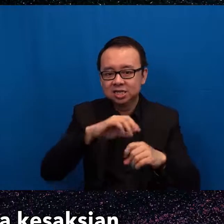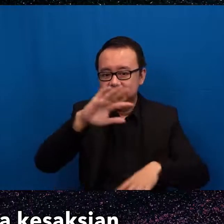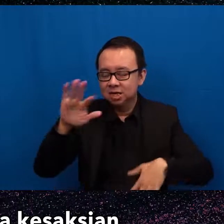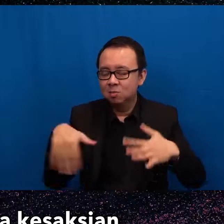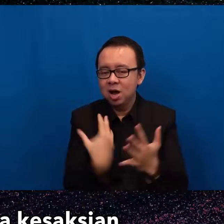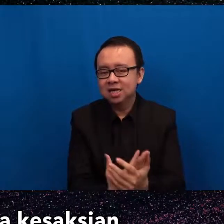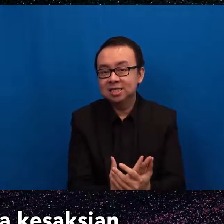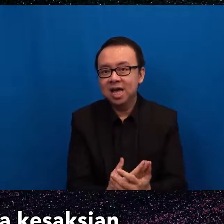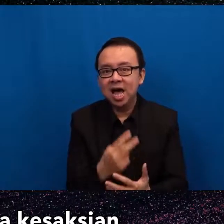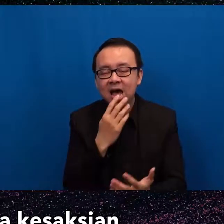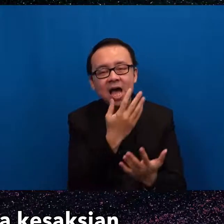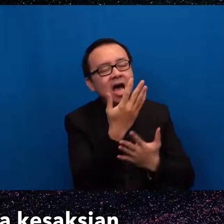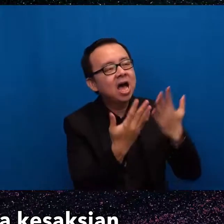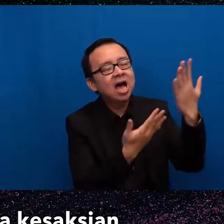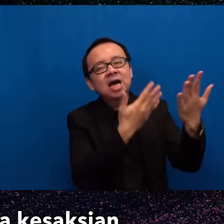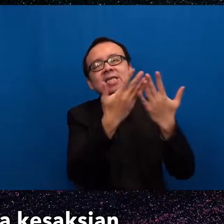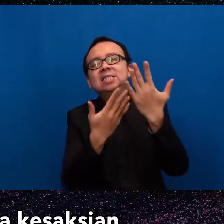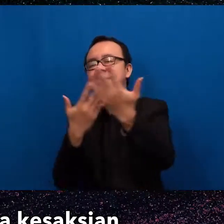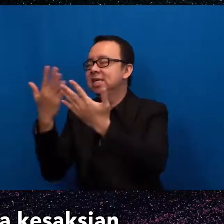teguhkan semua